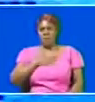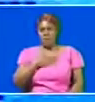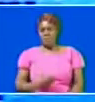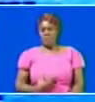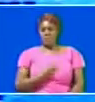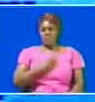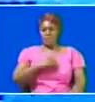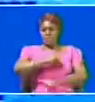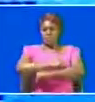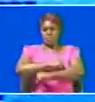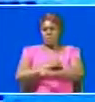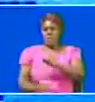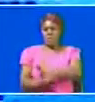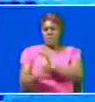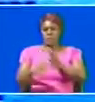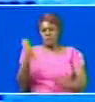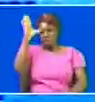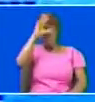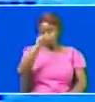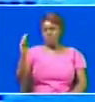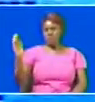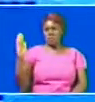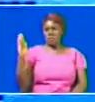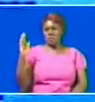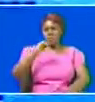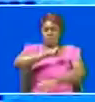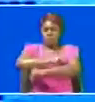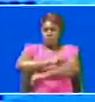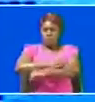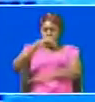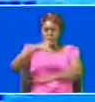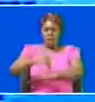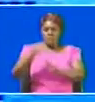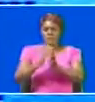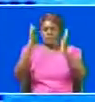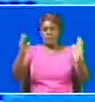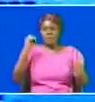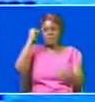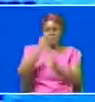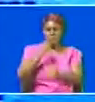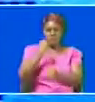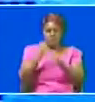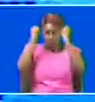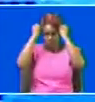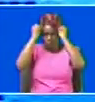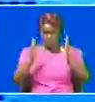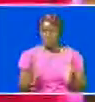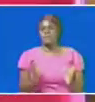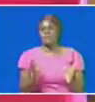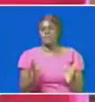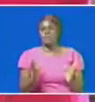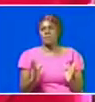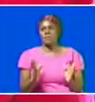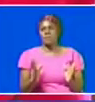shule hiyo na anaarifu jinsi ukosefu wa usalama katika shule hiyo umeathiri pakubwa matokeo ya wanafunzi.